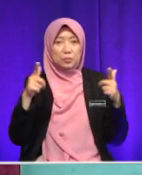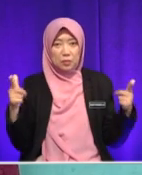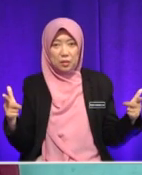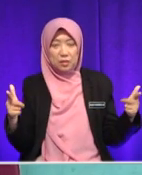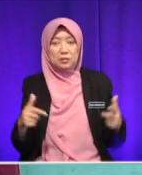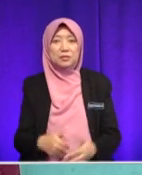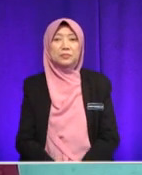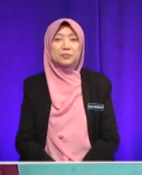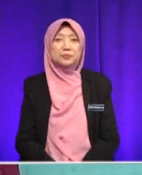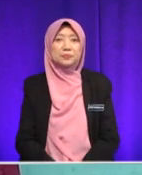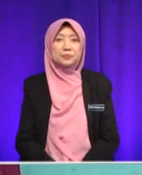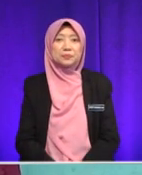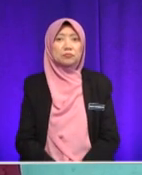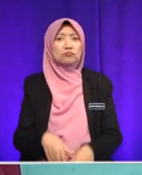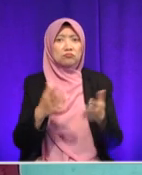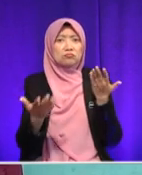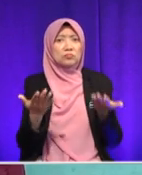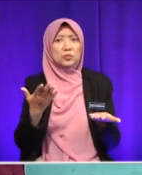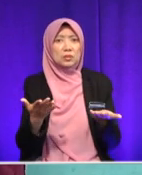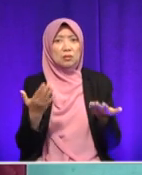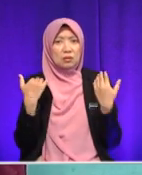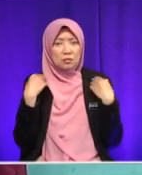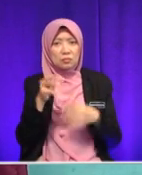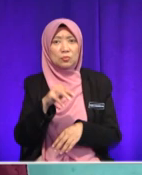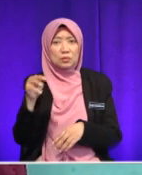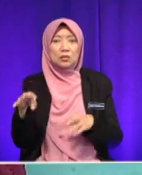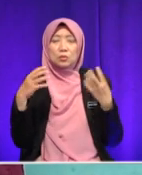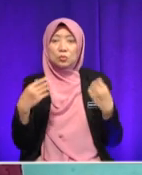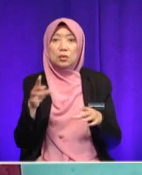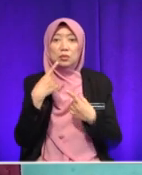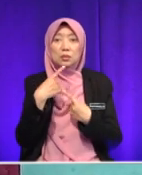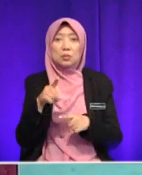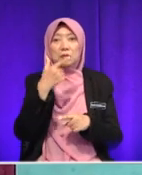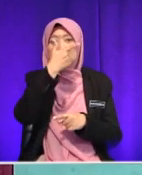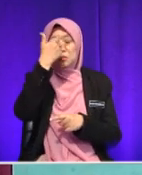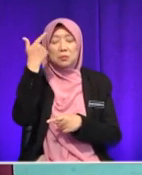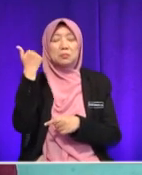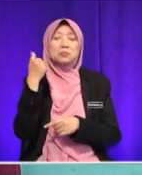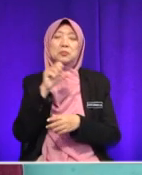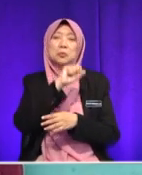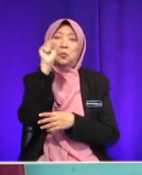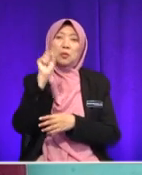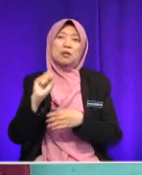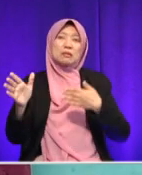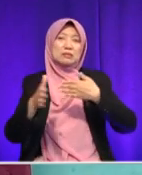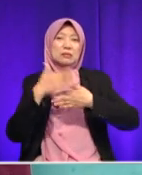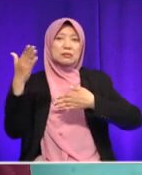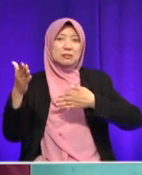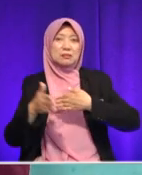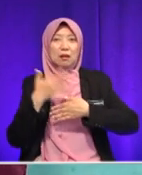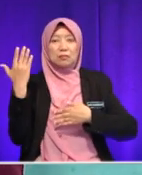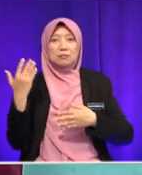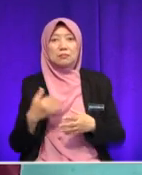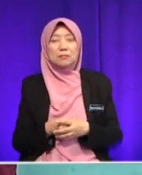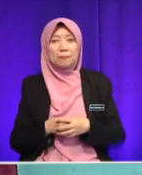baik. Mungkin ada yang sudah menjawab soalan itu. Sebenarnya soalan ini sangat senang. Jadi, siapa yang ingin mencuba?